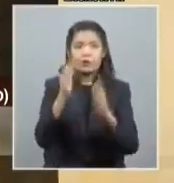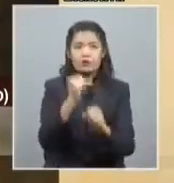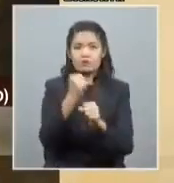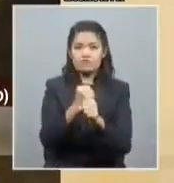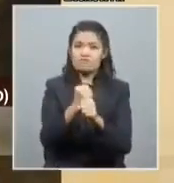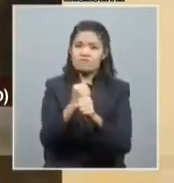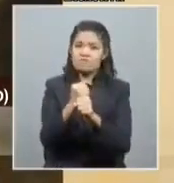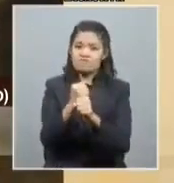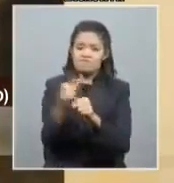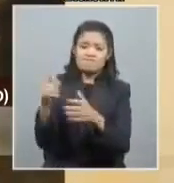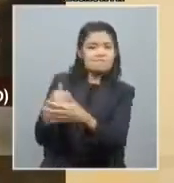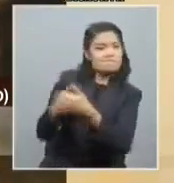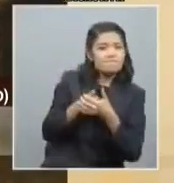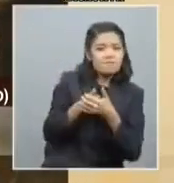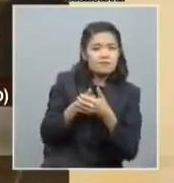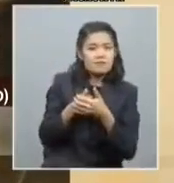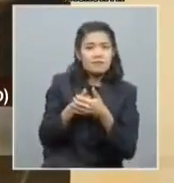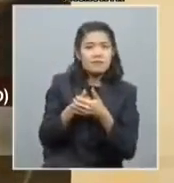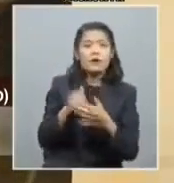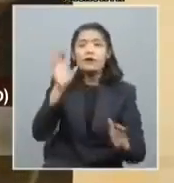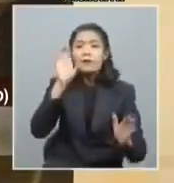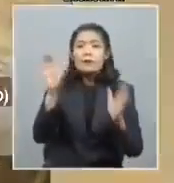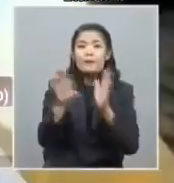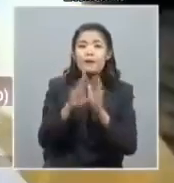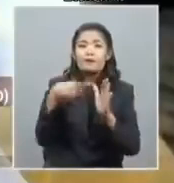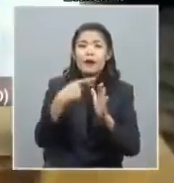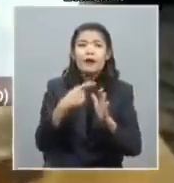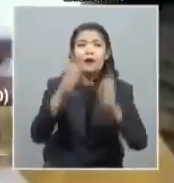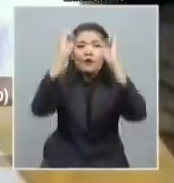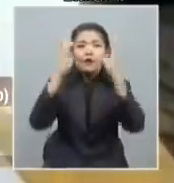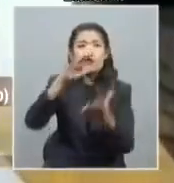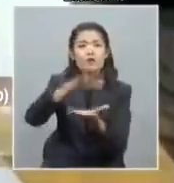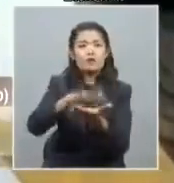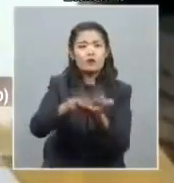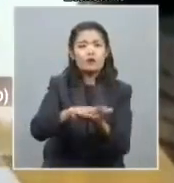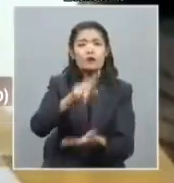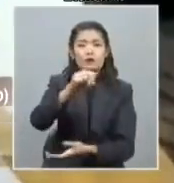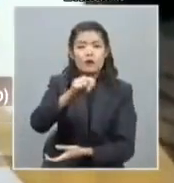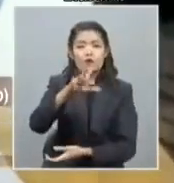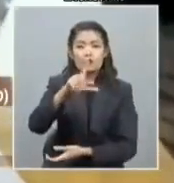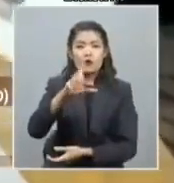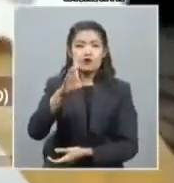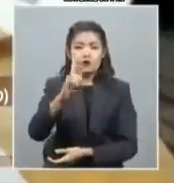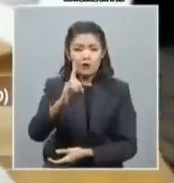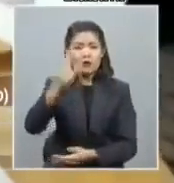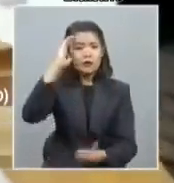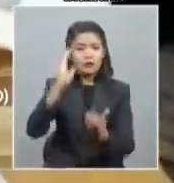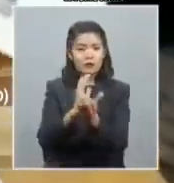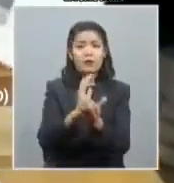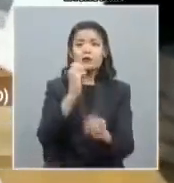ยปรากฏคนที่อยู่ในภาพคือครูใหญ่โรงเรียนตำรวจตระเวนชายแดนฮะร้อยตำรวจเอกสวัยอัคร